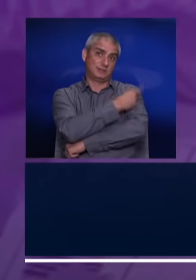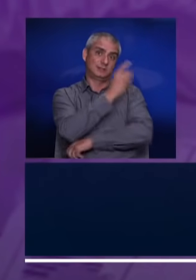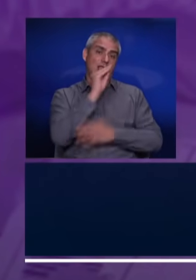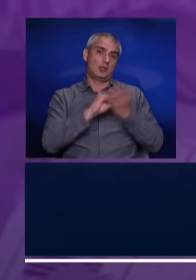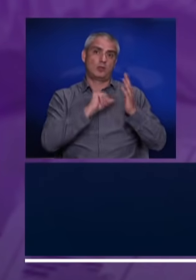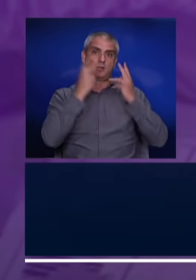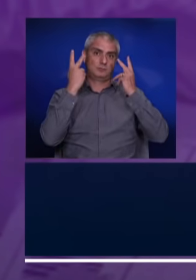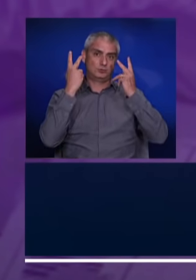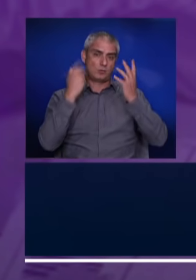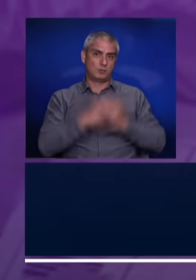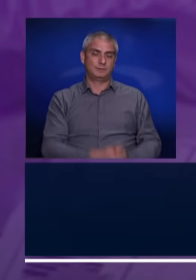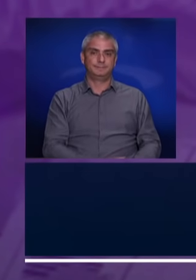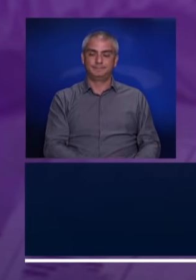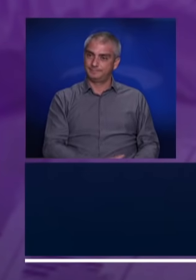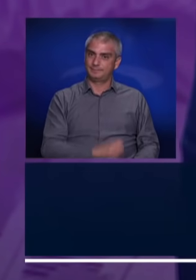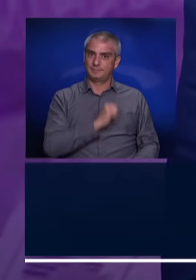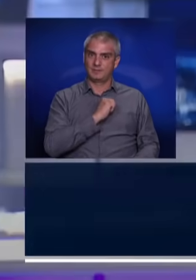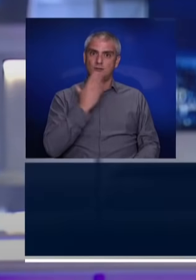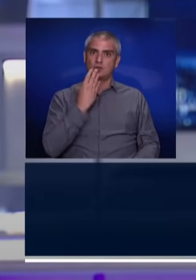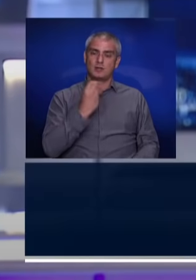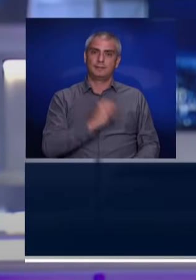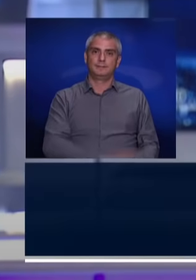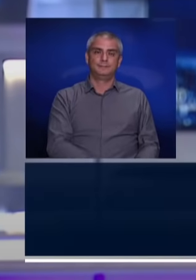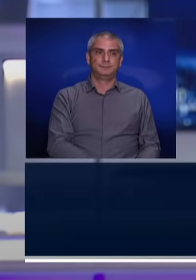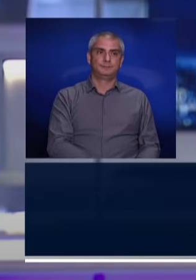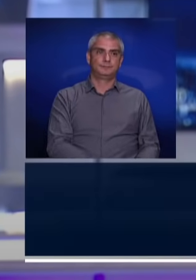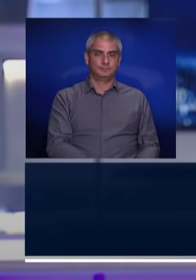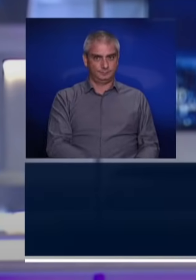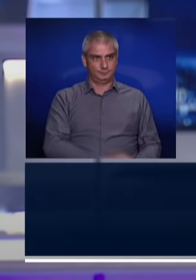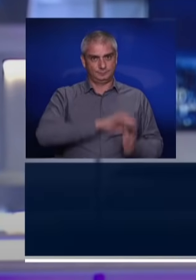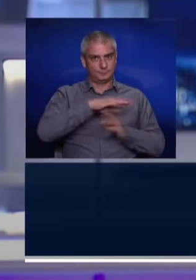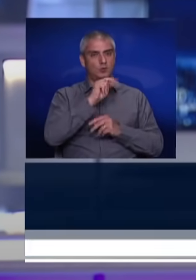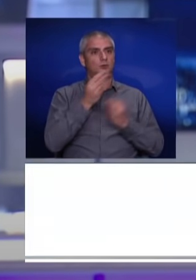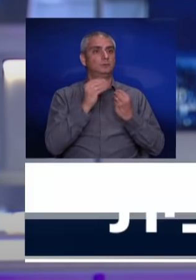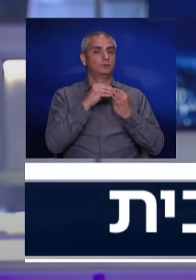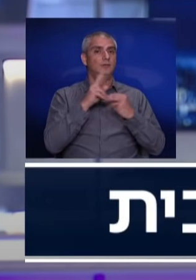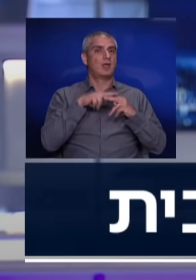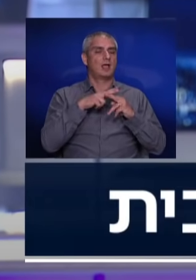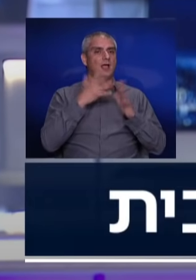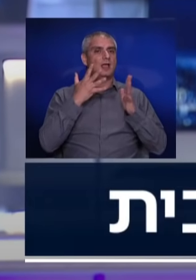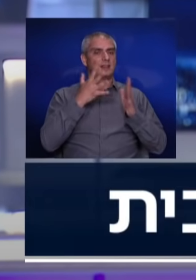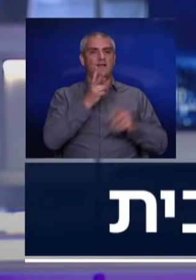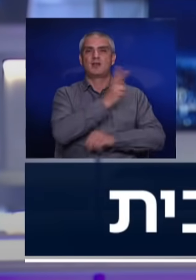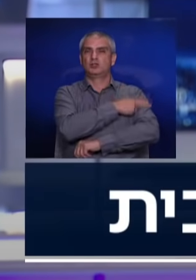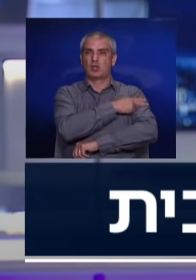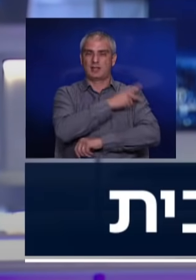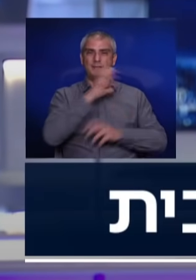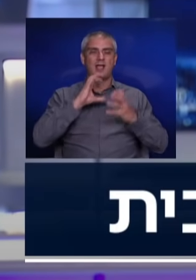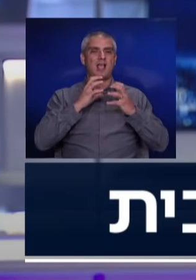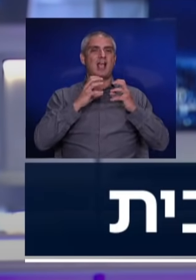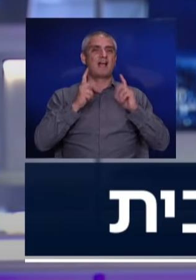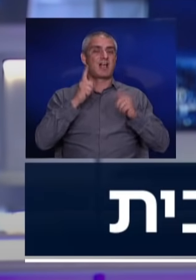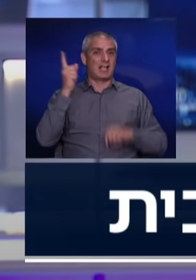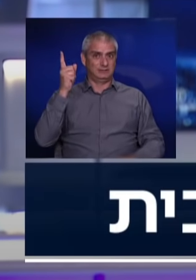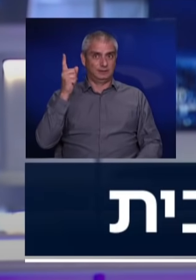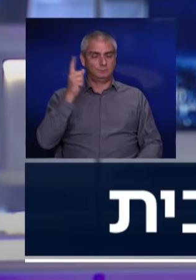המשמעותי ביותר בסיפור הזה. מעניין. תודה, מואב. עניינים נוספים עכשיו. אחרי תקיפת השוטרים בכפר קאסם בסוף השבוע, ראש הממשלה